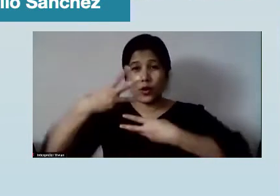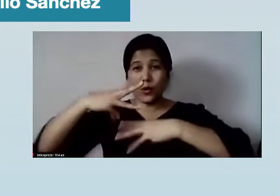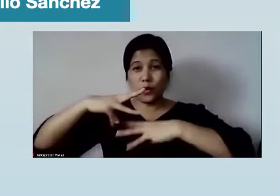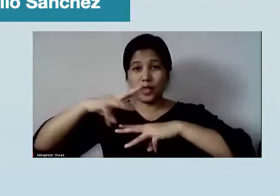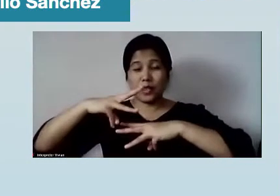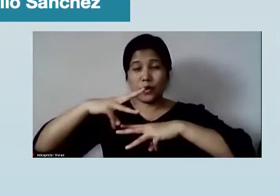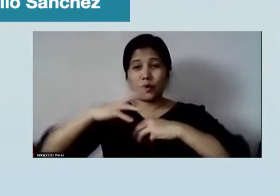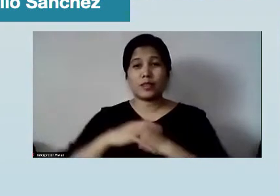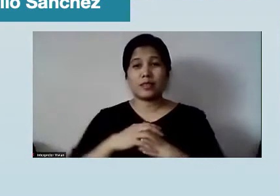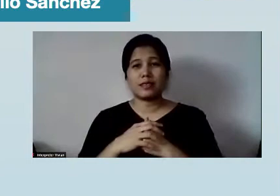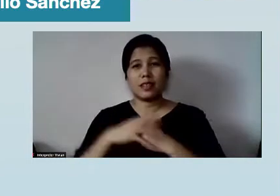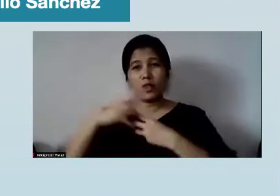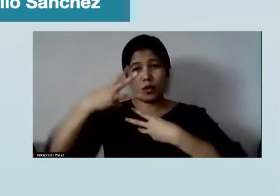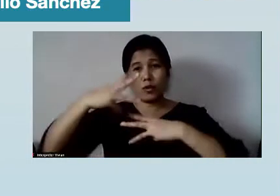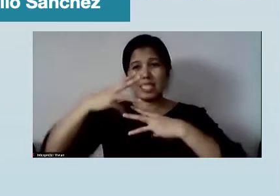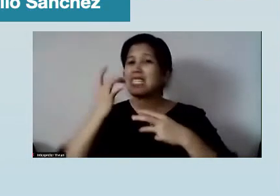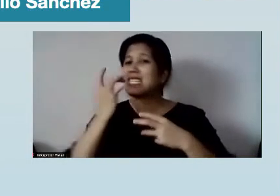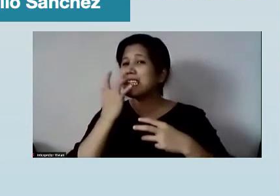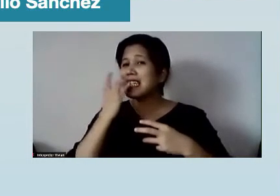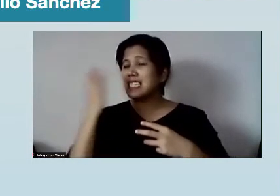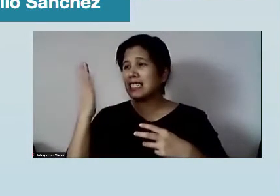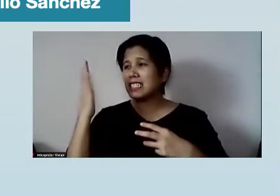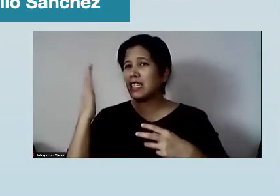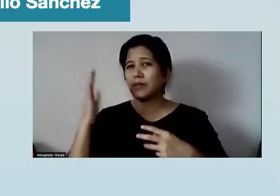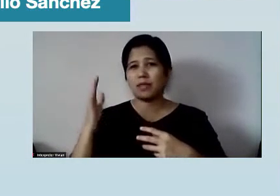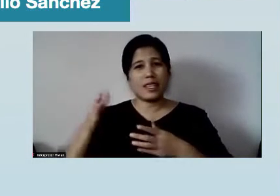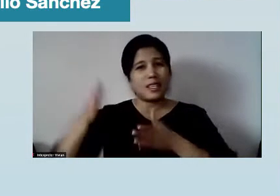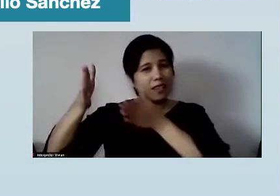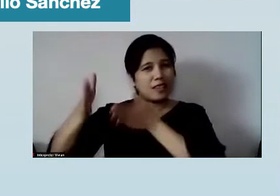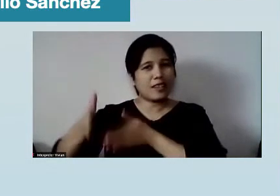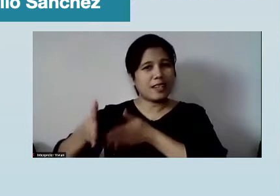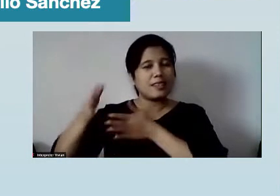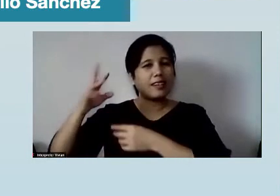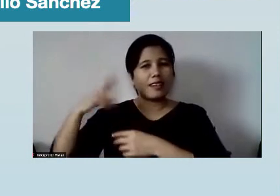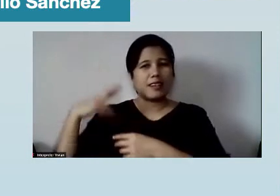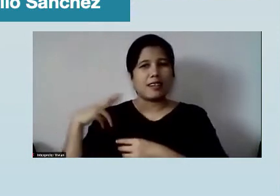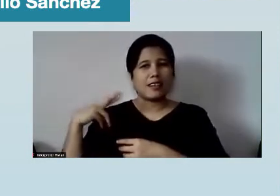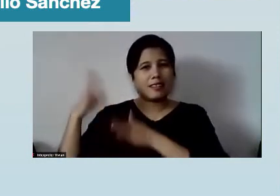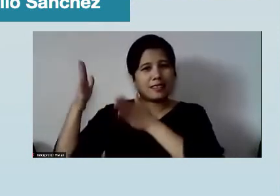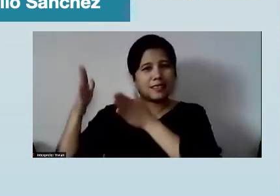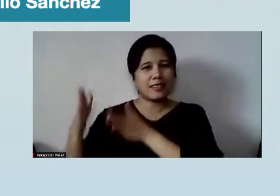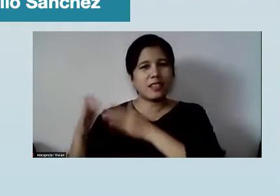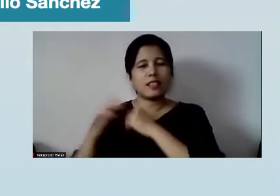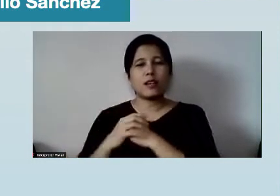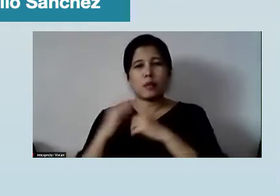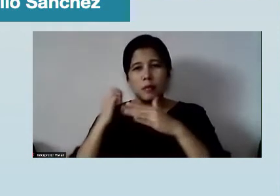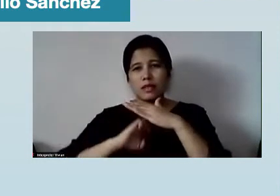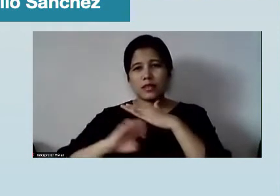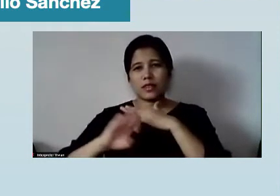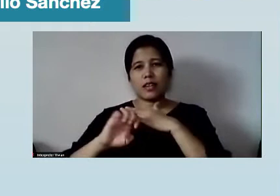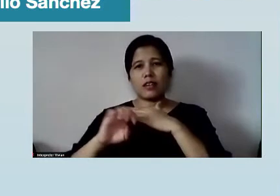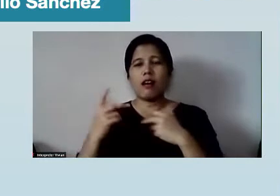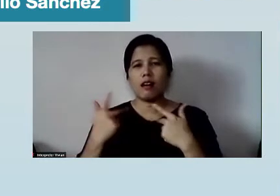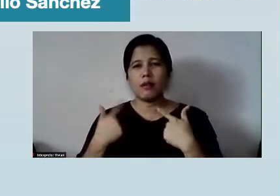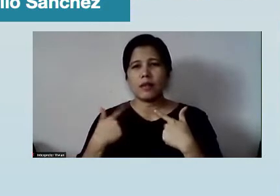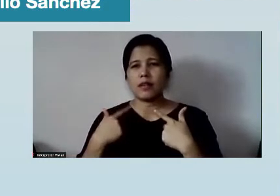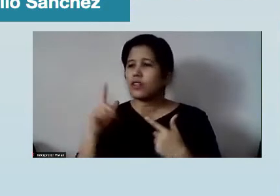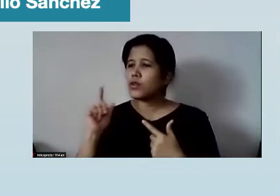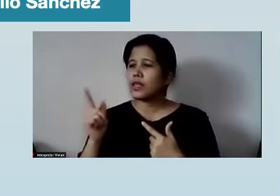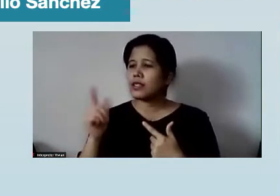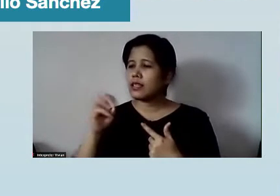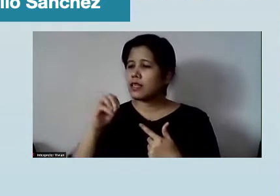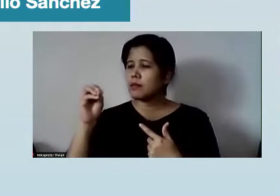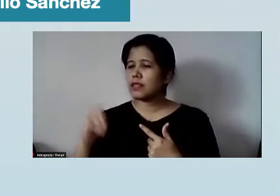yung salamin na nandyan sa side, sa right side natin pag nakaupo tayo sa loob, meron dun